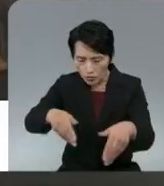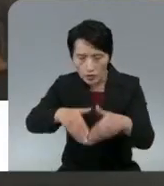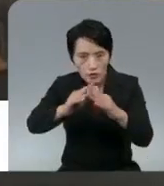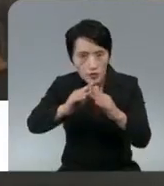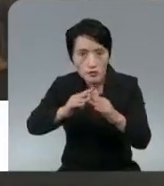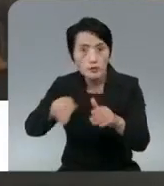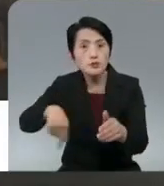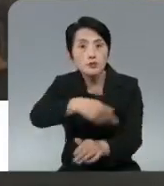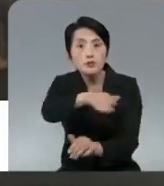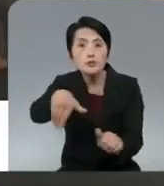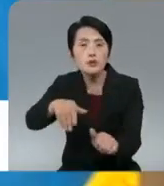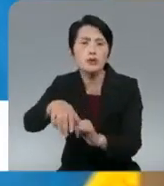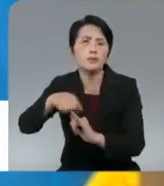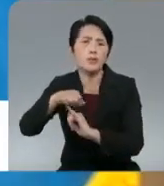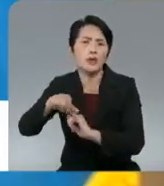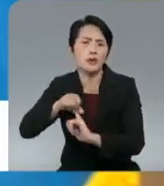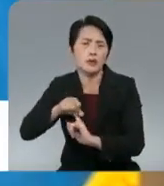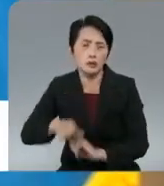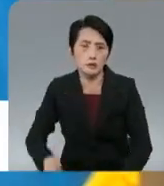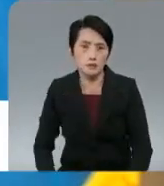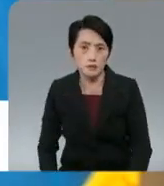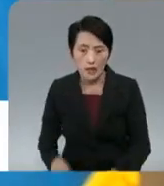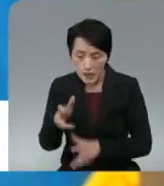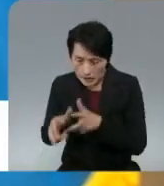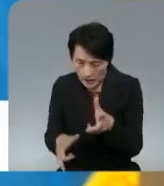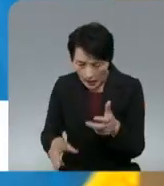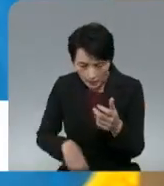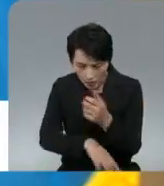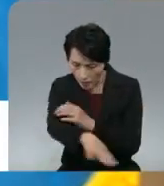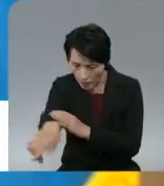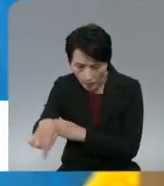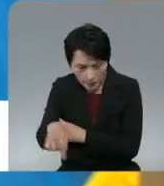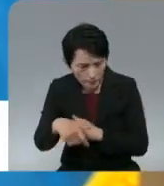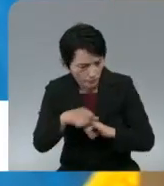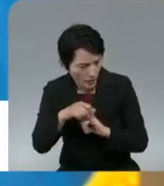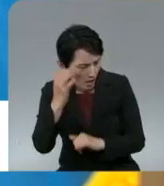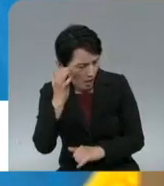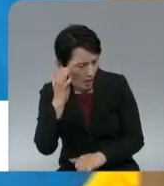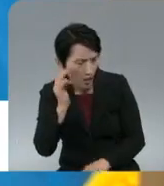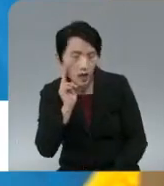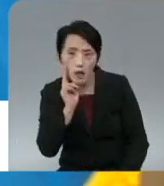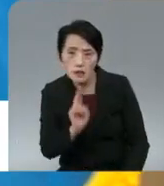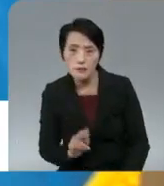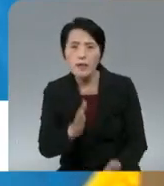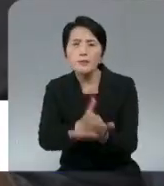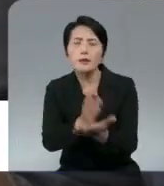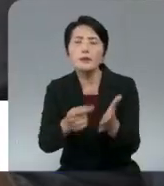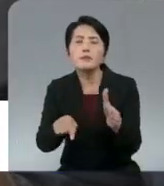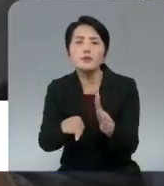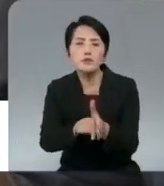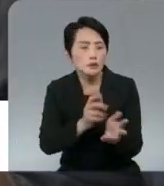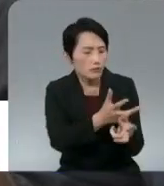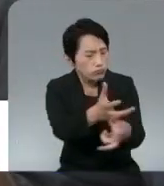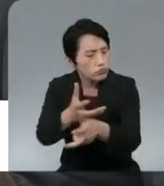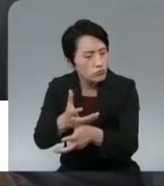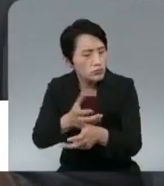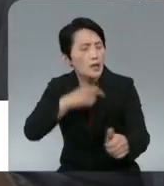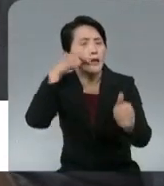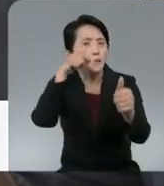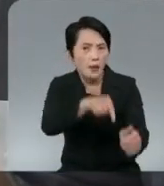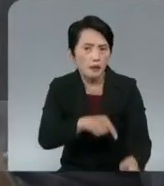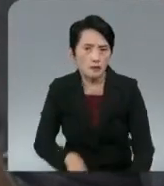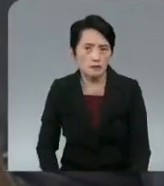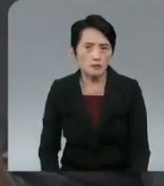arrêtée aujourd'hui en Conseil des ministres. Le chef de l'État qui l'a présidé a expliqué ne pas avoir d'autre choix que de prendre